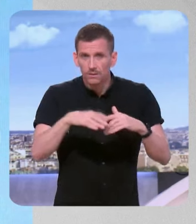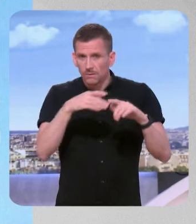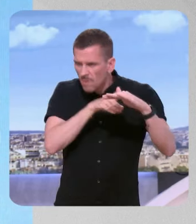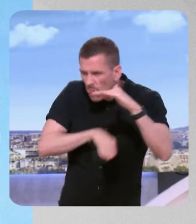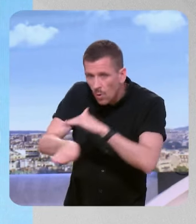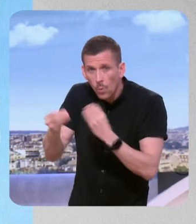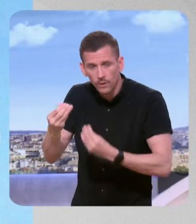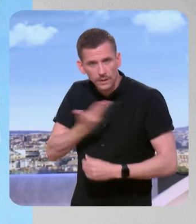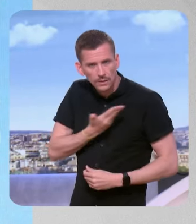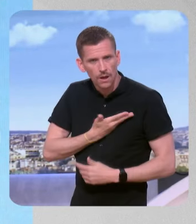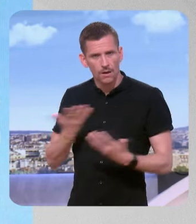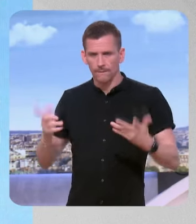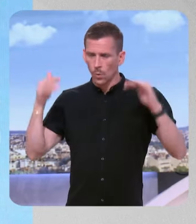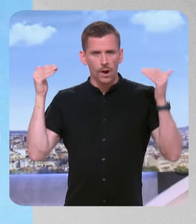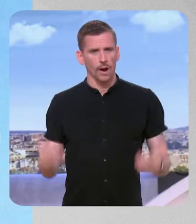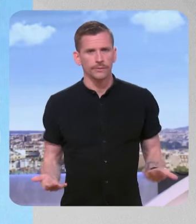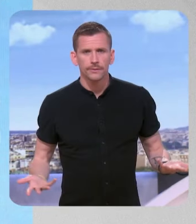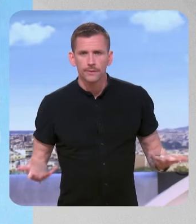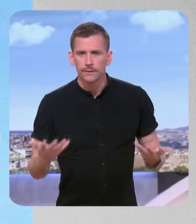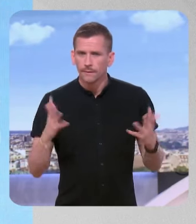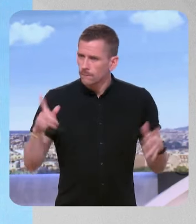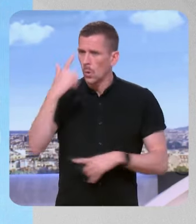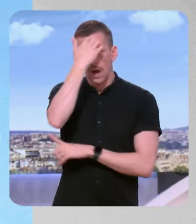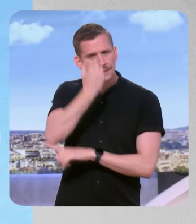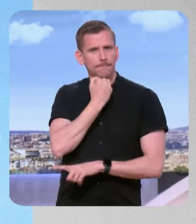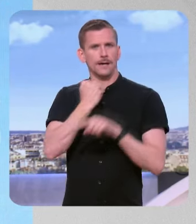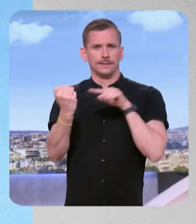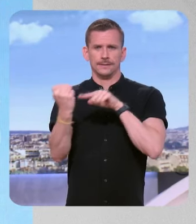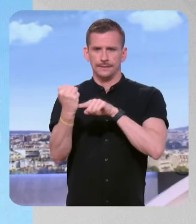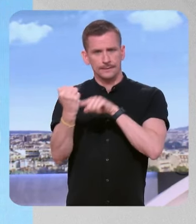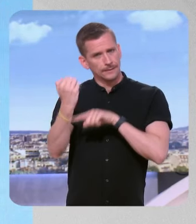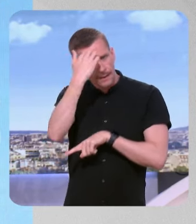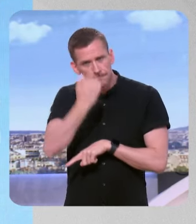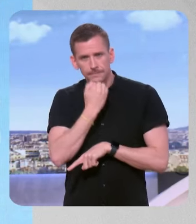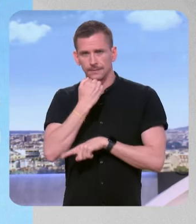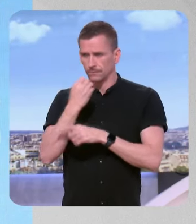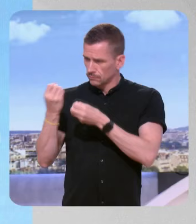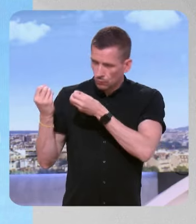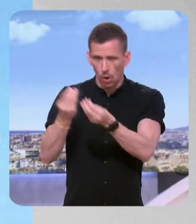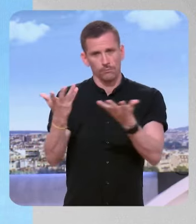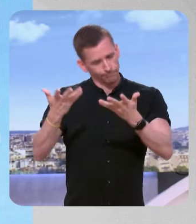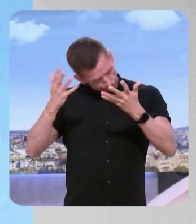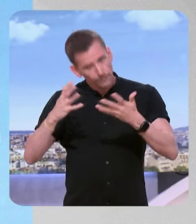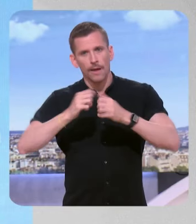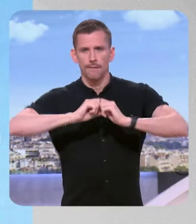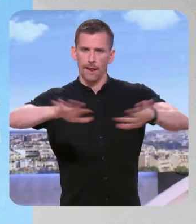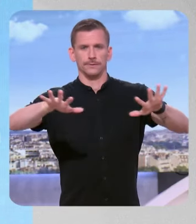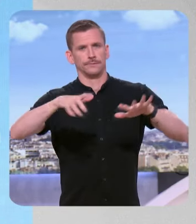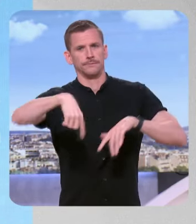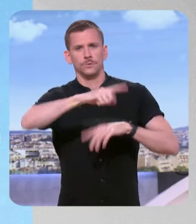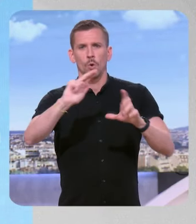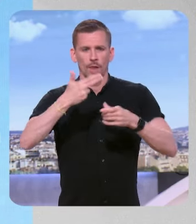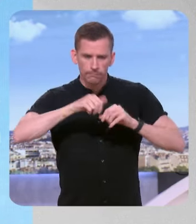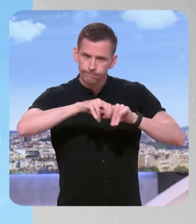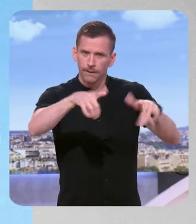s'arrête il faut que le Hamas rende les armes libère les otages libère les enfants et qu'ensuite parce